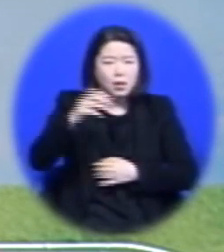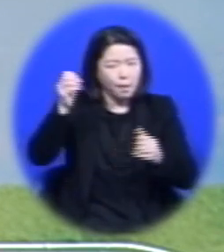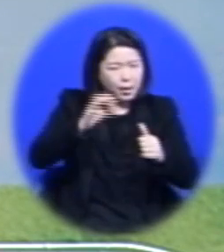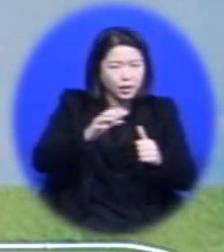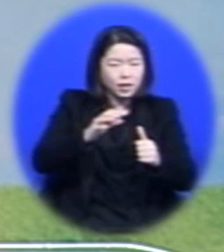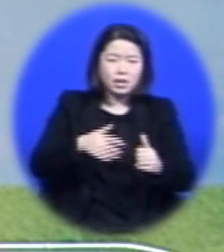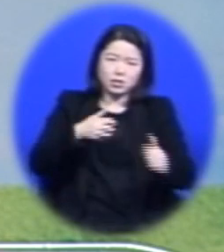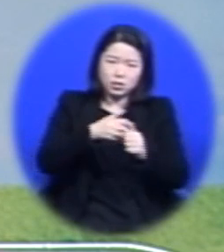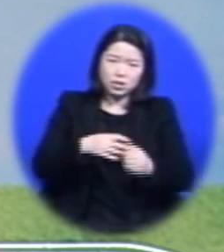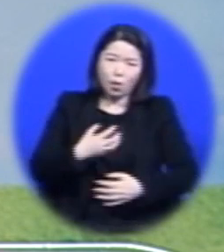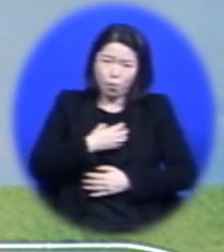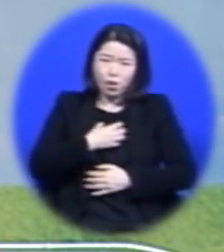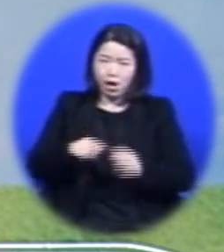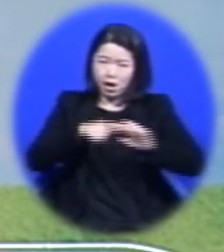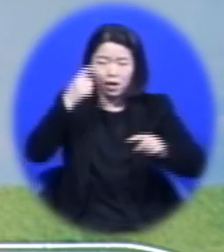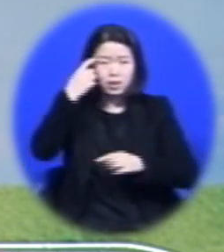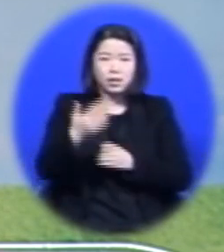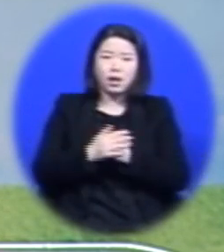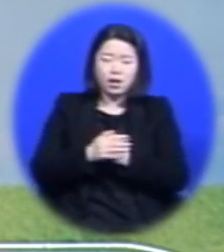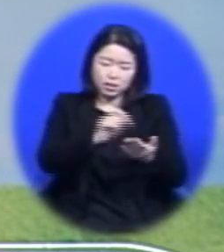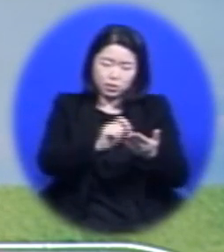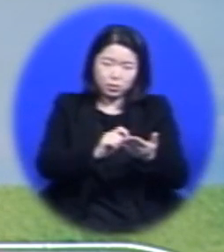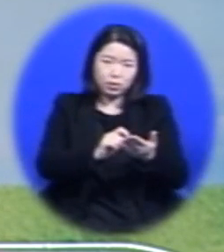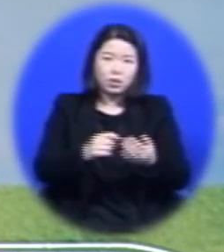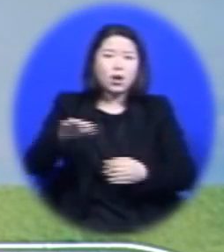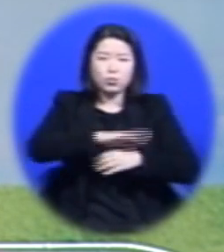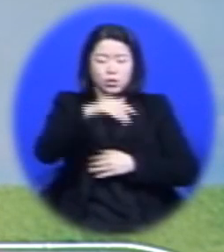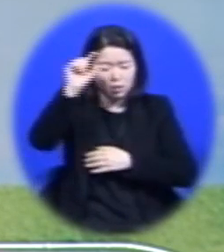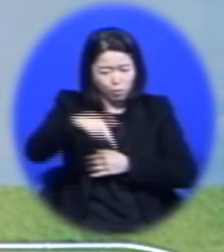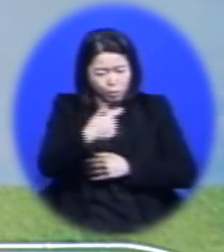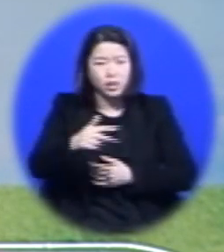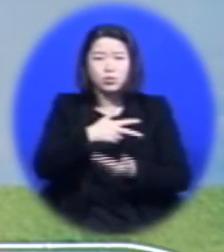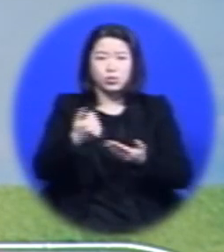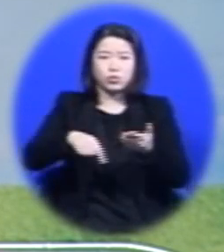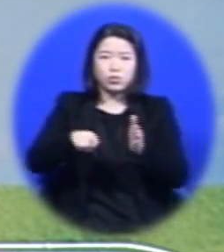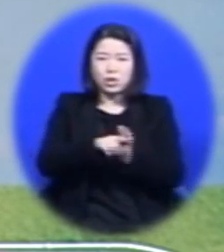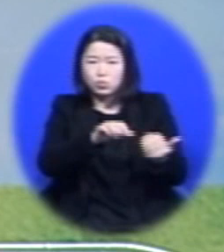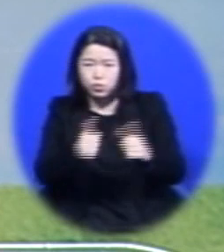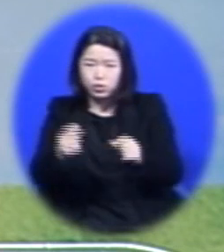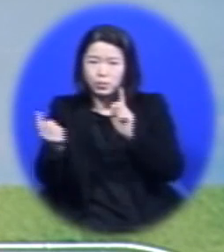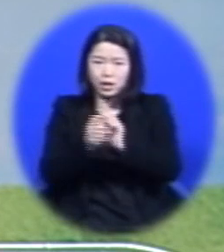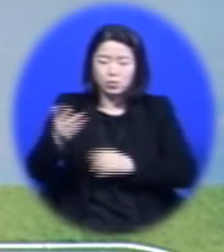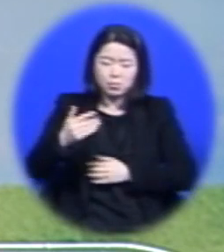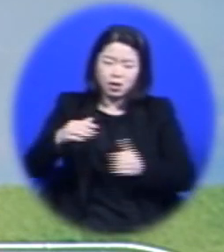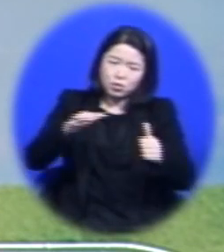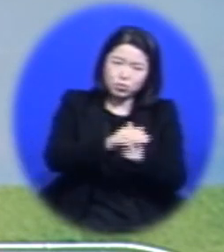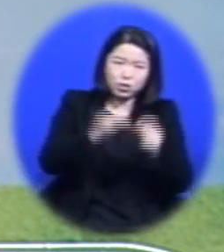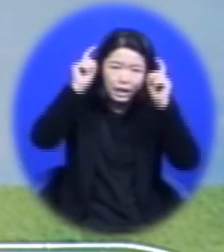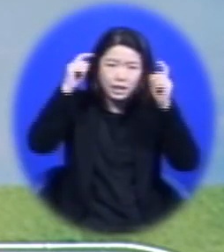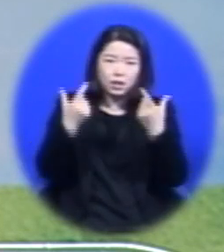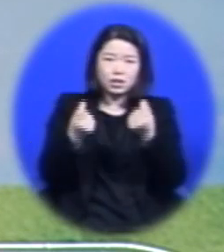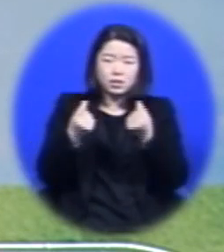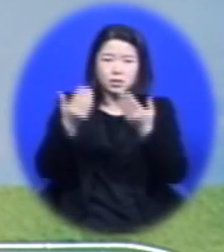위험이나 카리야 기록된 바 우리가 종일 주를 위하여 죽임을 당하게 되며 도살 당할 양 같이 여김을 받은 나이다